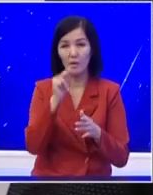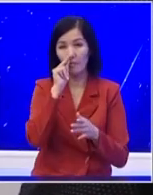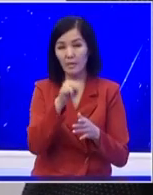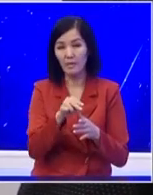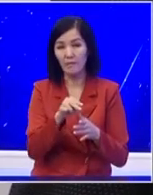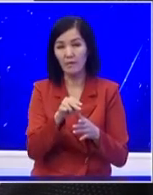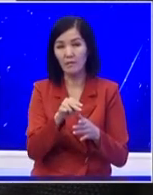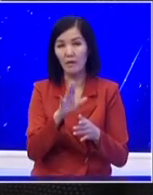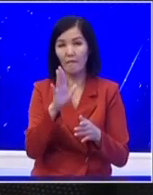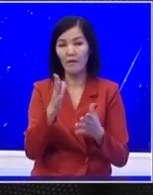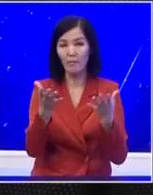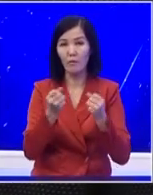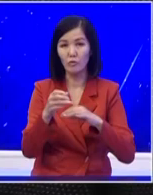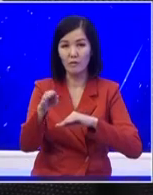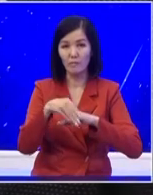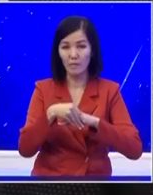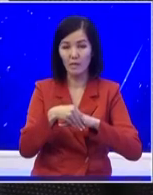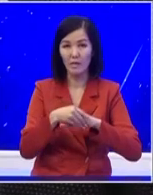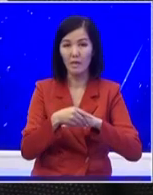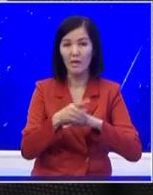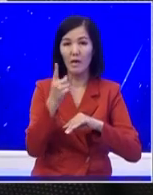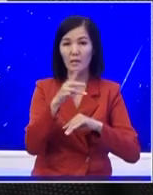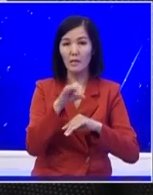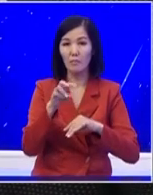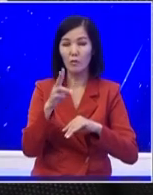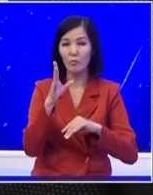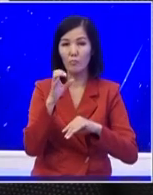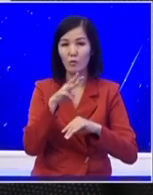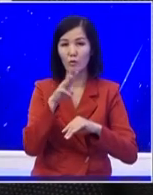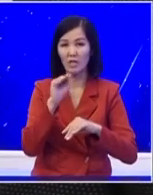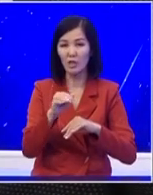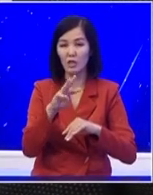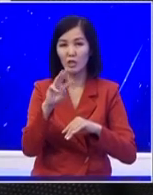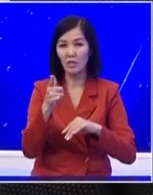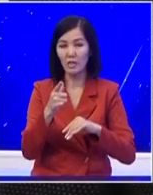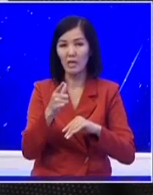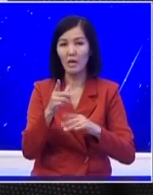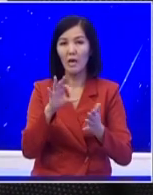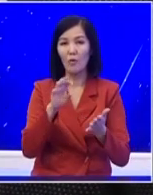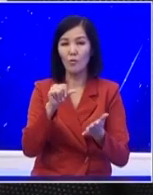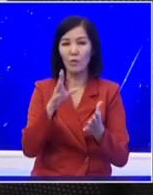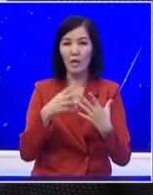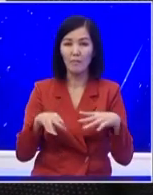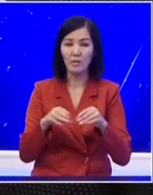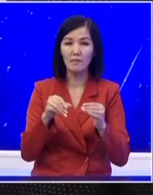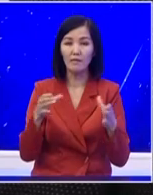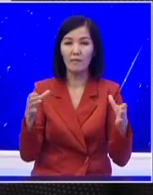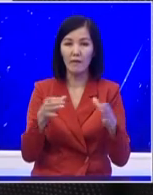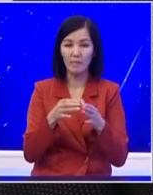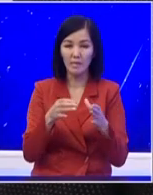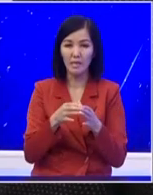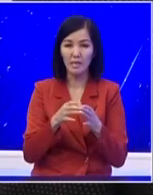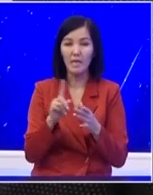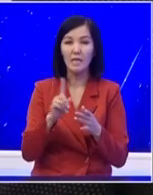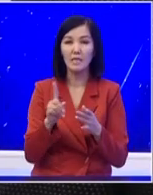подозревается в получении взятки на сумму 1,5 миллиона тенге. От представителя общественного объединения, то есть